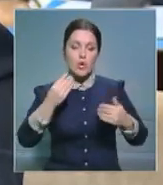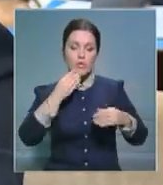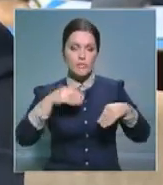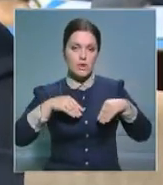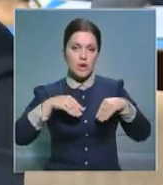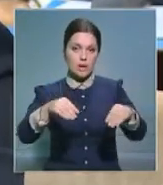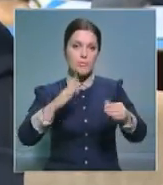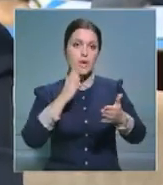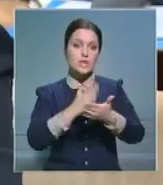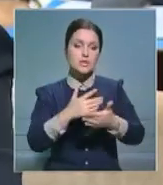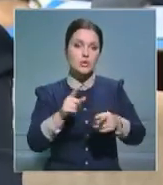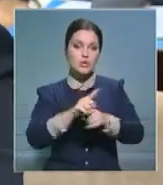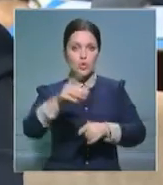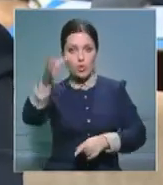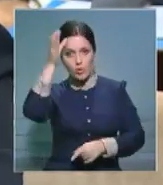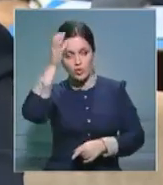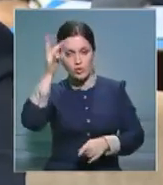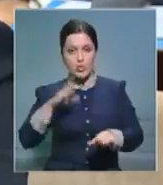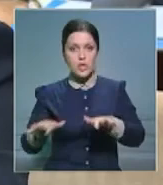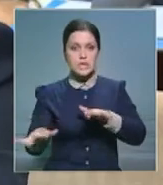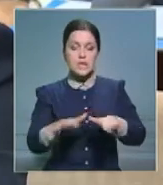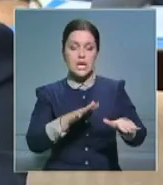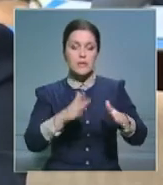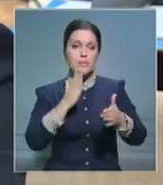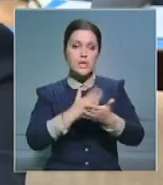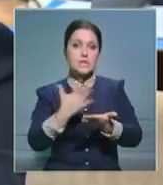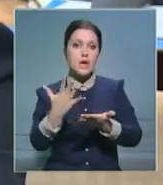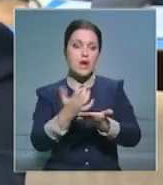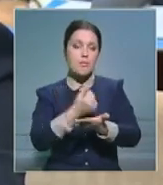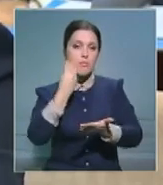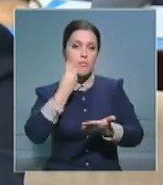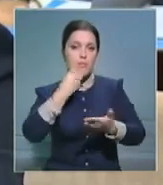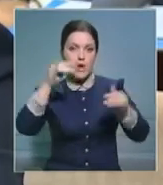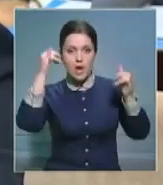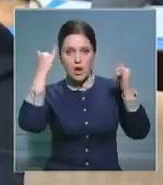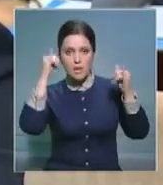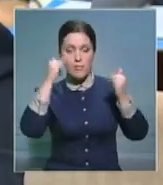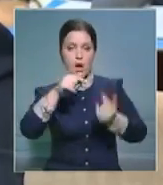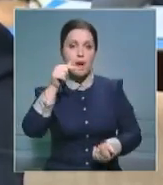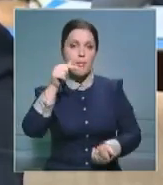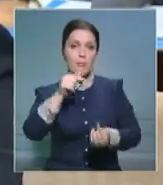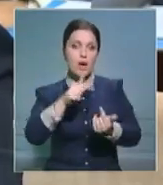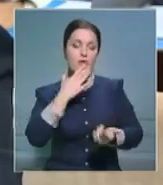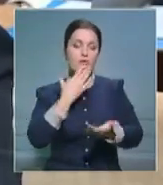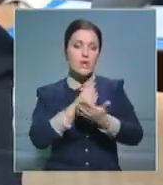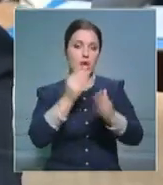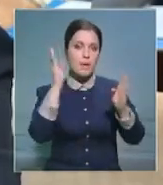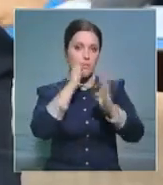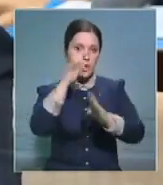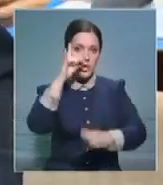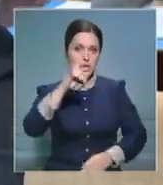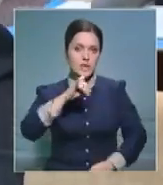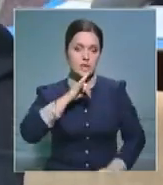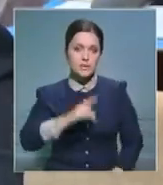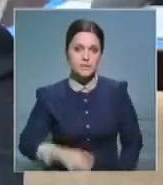имеющиеся. А ученым надо заняться поиском такой породы крупного рогатого скота, которая подходила бы для нашего климата.